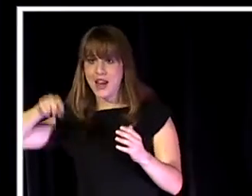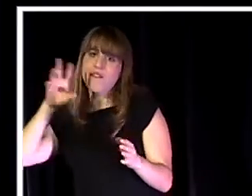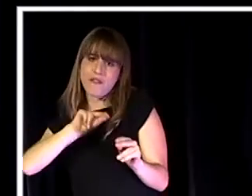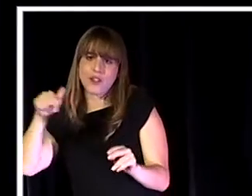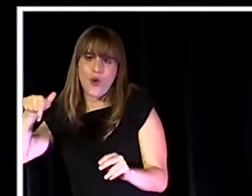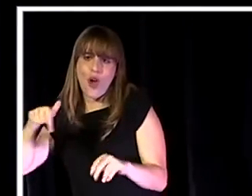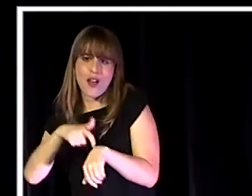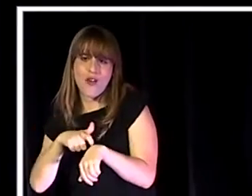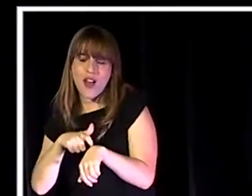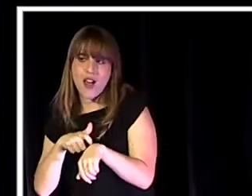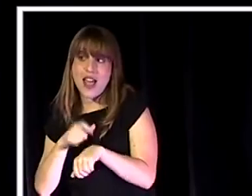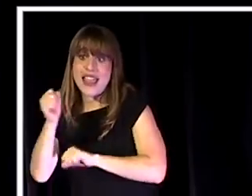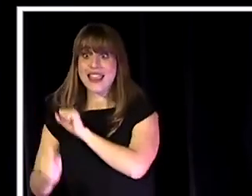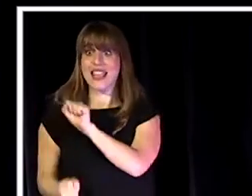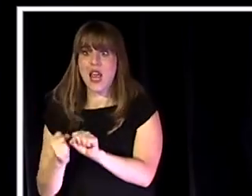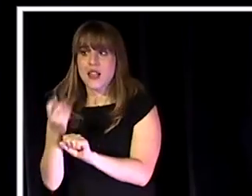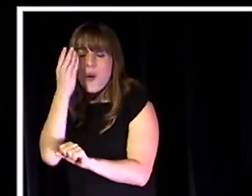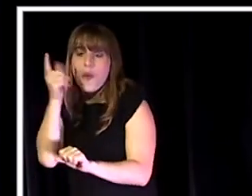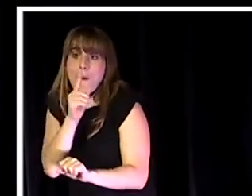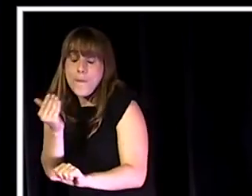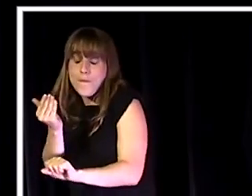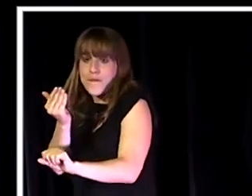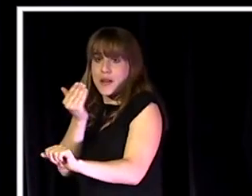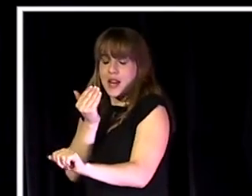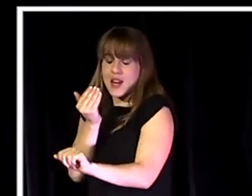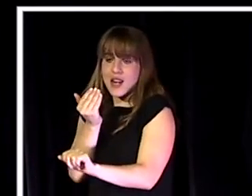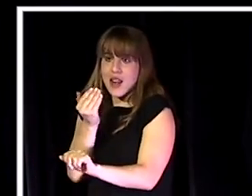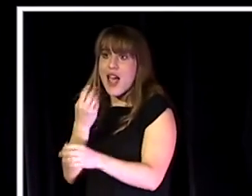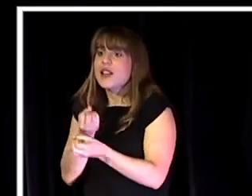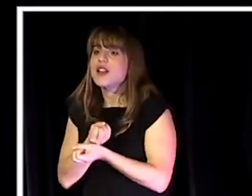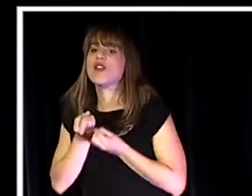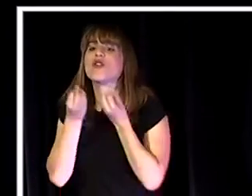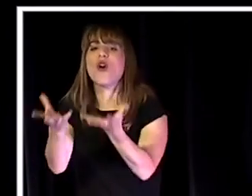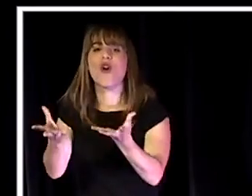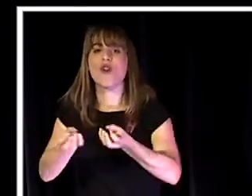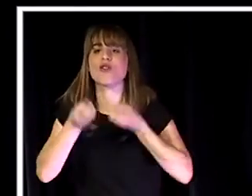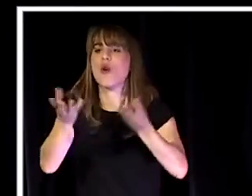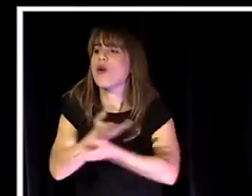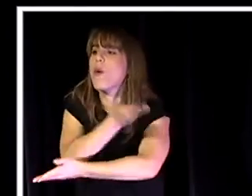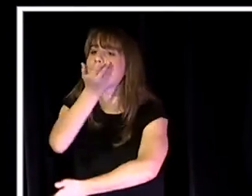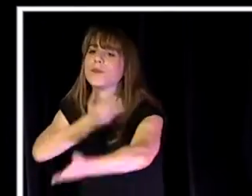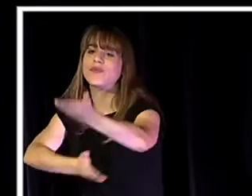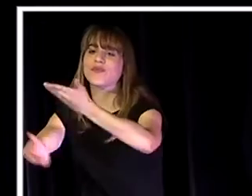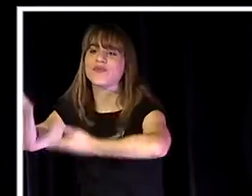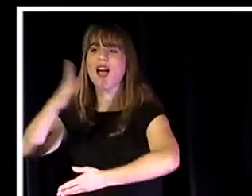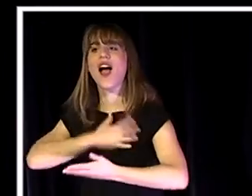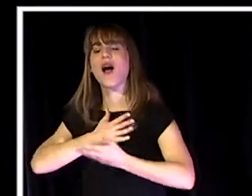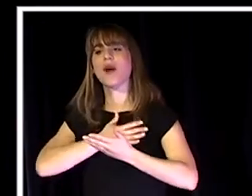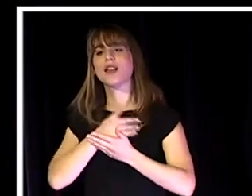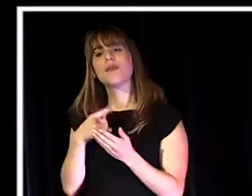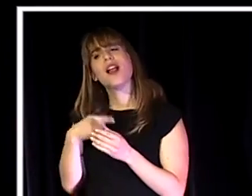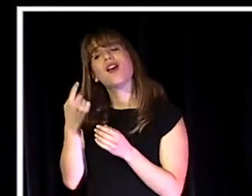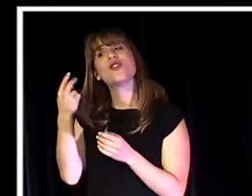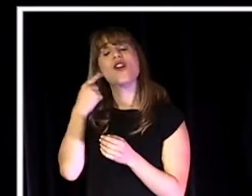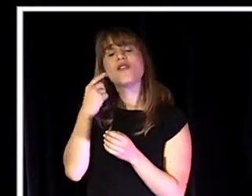τρεχάτε και πριν τις ξεχάσετε, πριν τις λησμονήσετε, χαρίστε τις και μοιραστείτε τις με όσους αγαπάτε. Και ψιθυρίστε